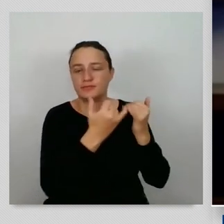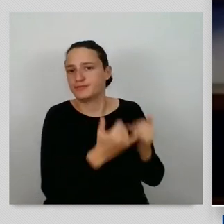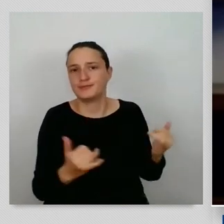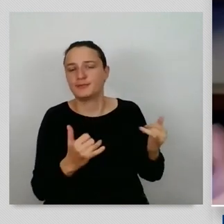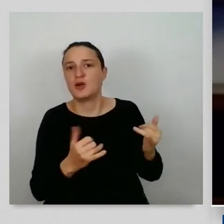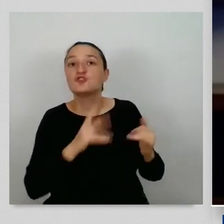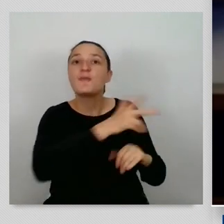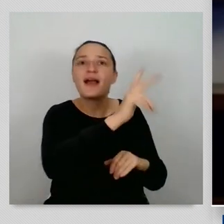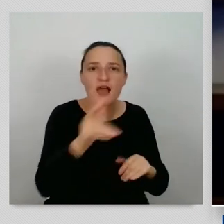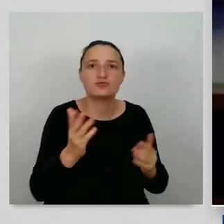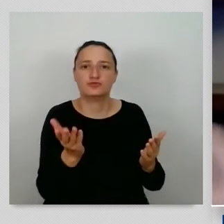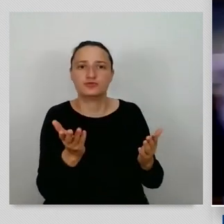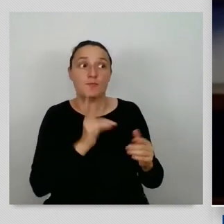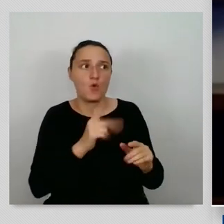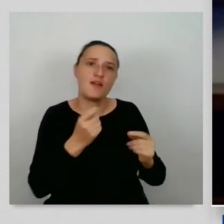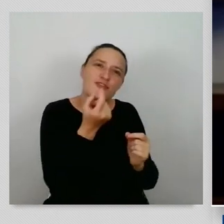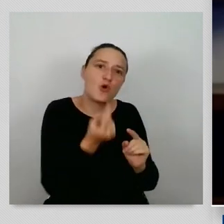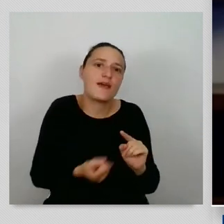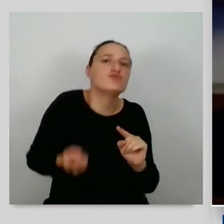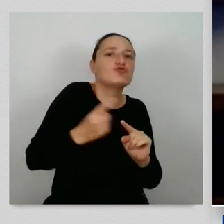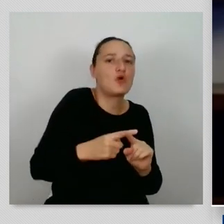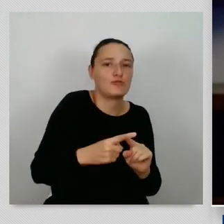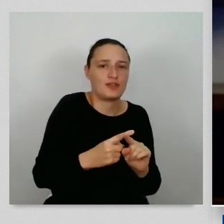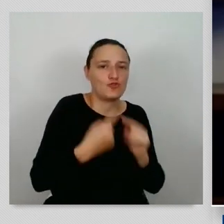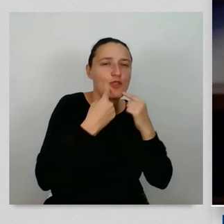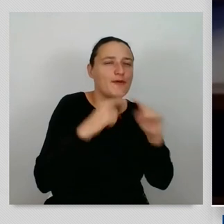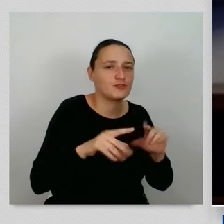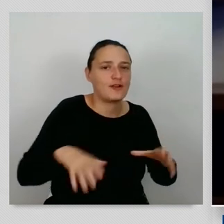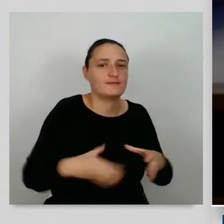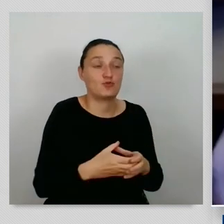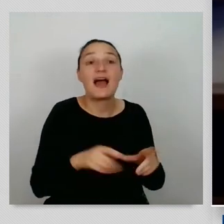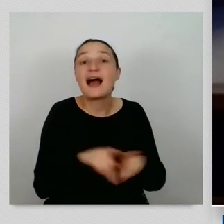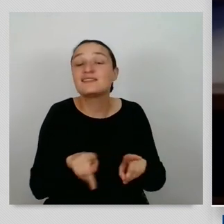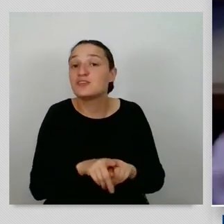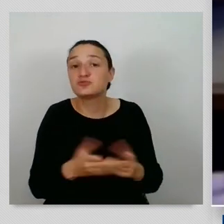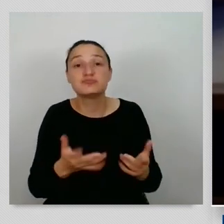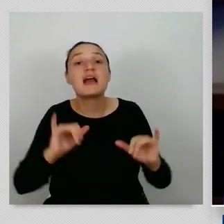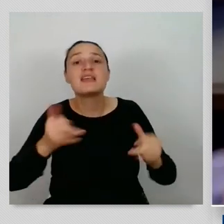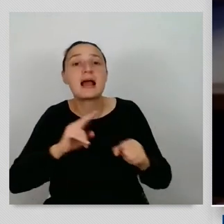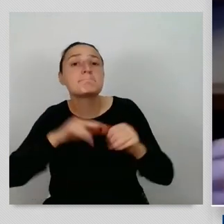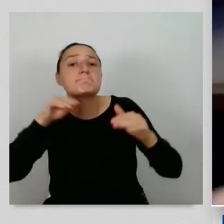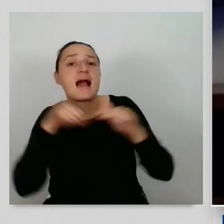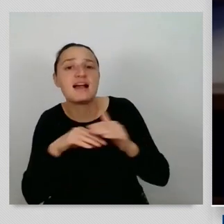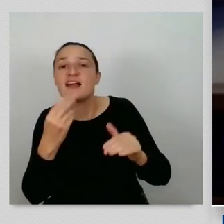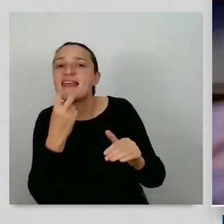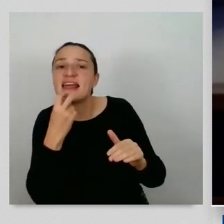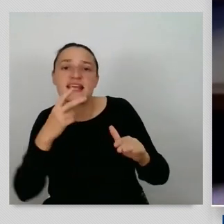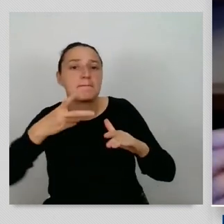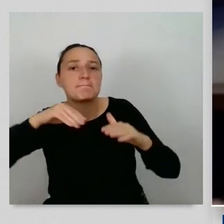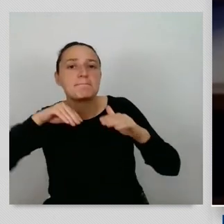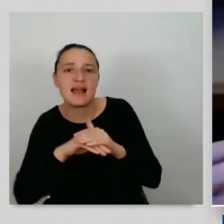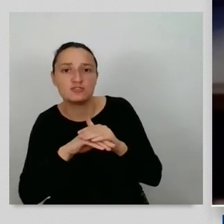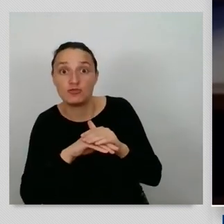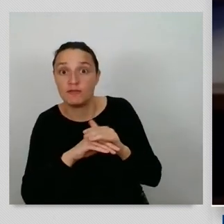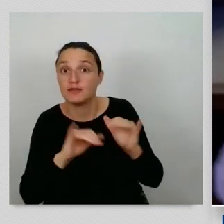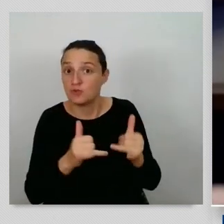żeby wszyscy byli za to odpowiedzialni i rozwiązać jeszcze problem magazynowania energii. Czyli co zrobić, żebyśmy byli w stanie magazynować